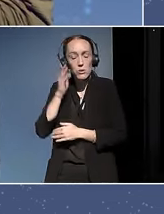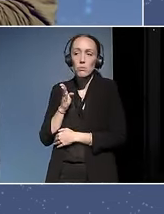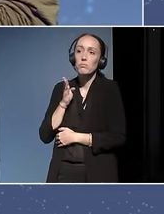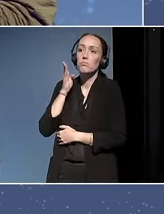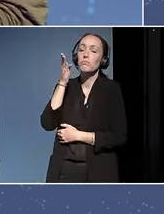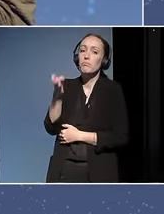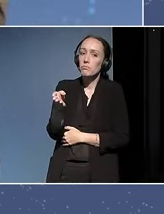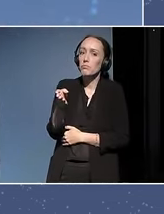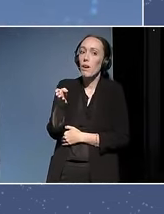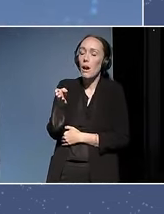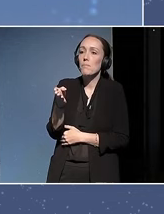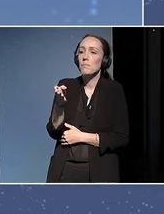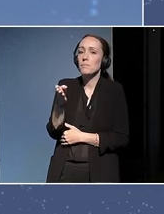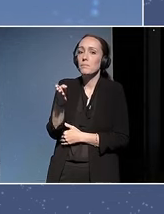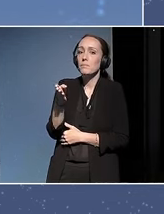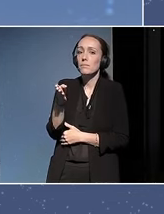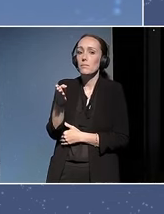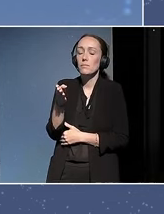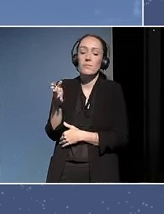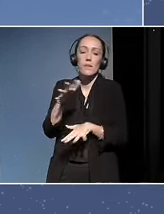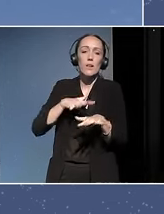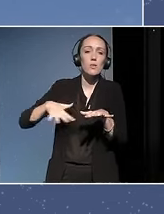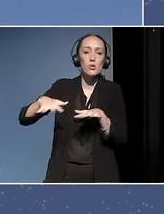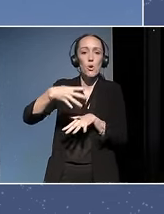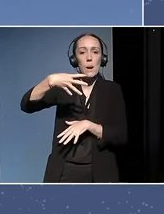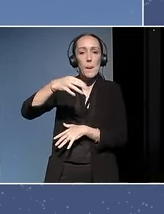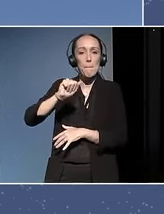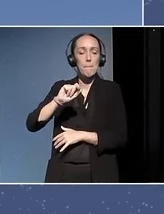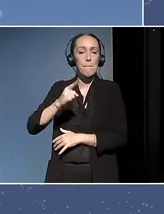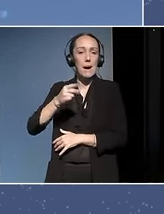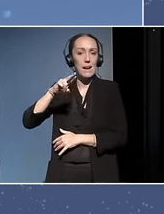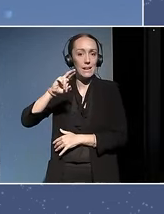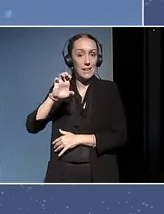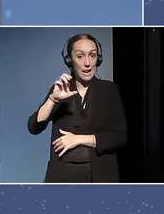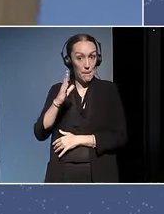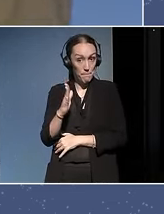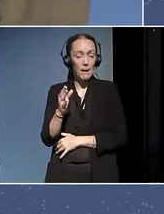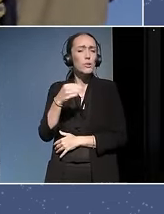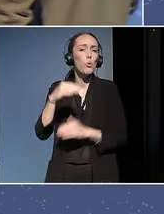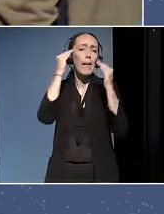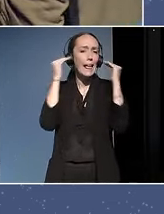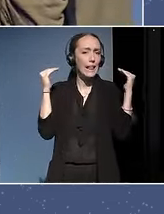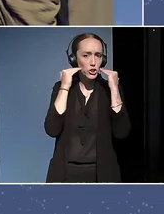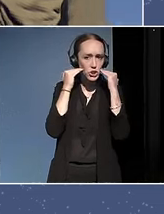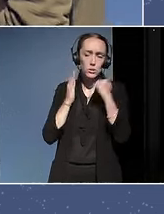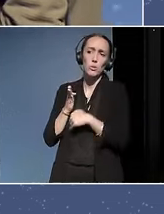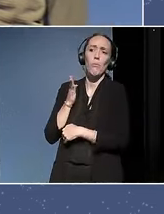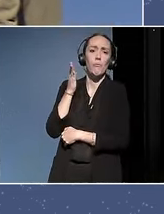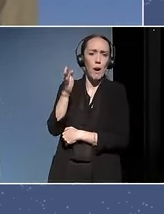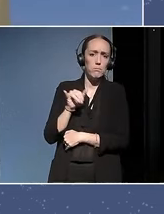all'inizio diciamo nella nel magreb in particolare andò in Egitto Questa è la situazione